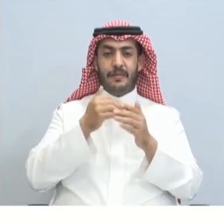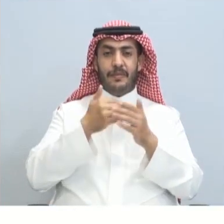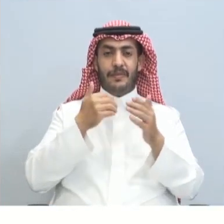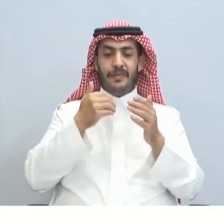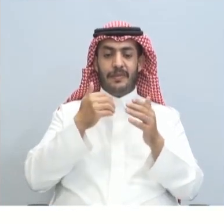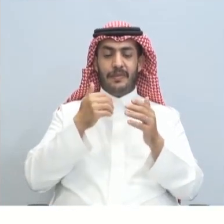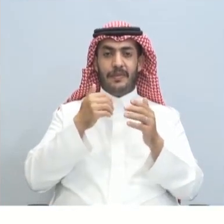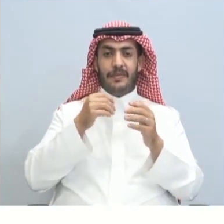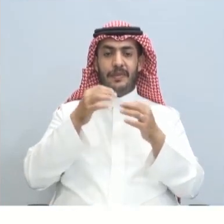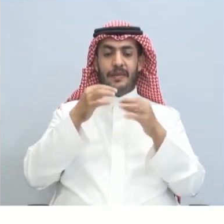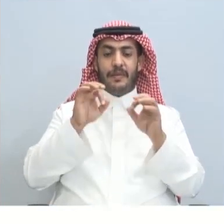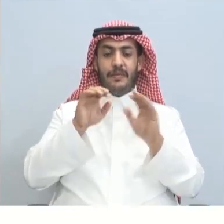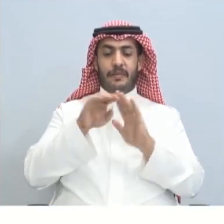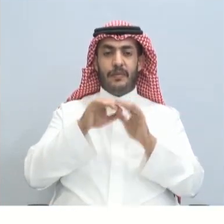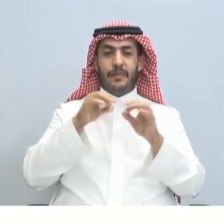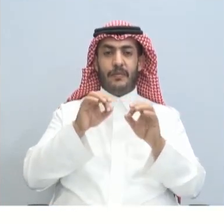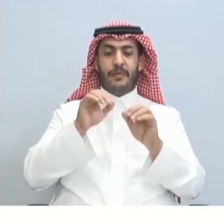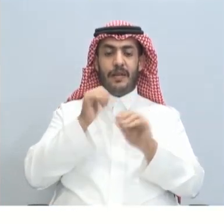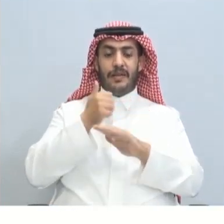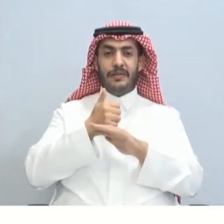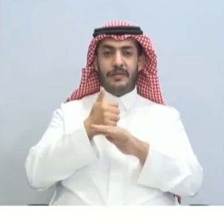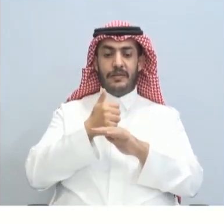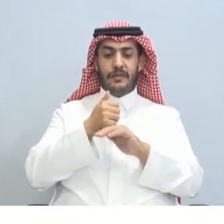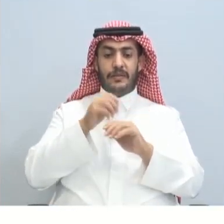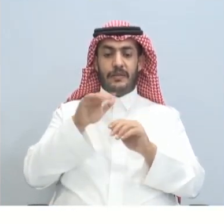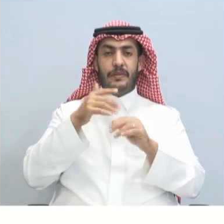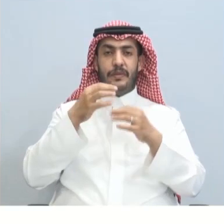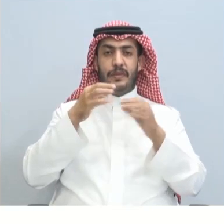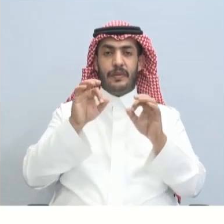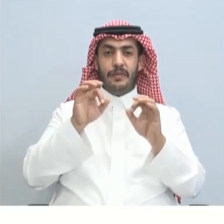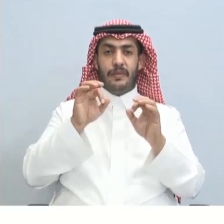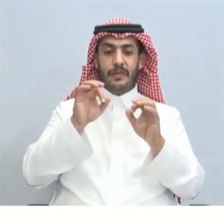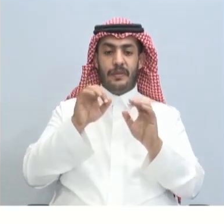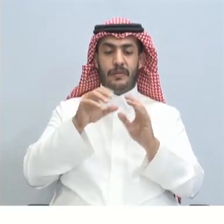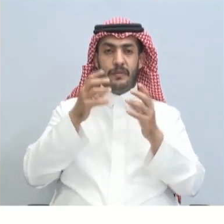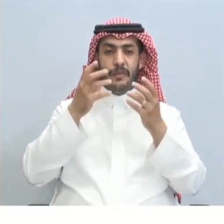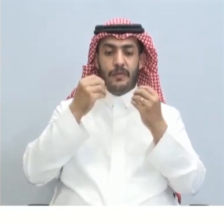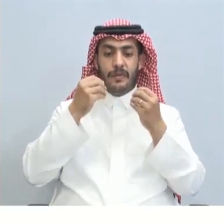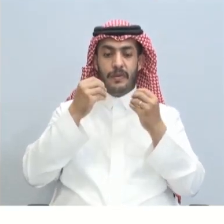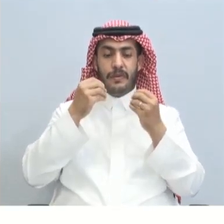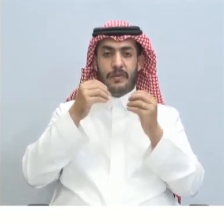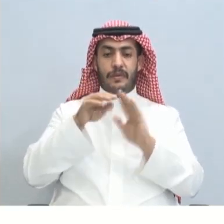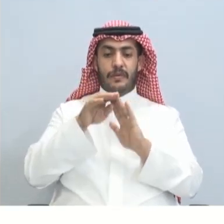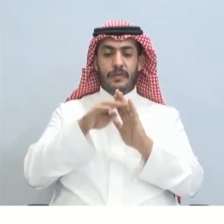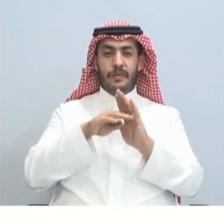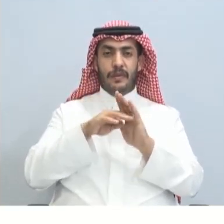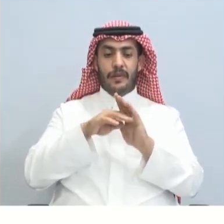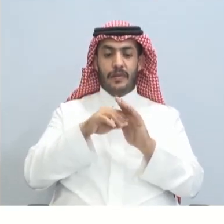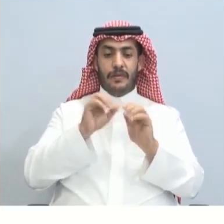بعد جميعها تدور حول مفهوم اساسي وهو جمع المعلومات